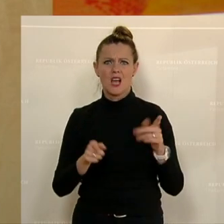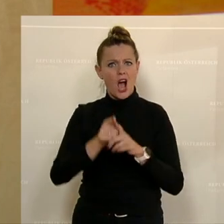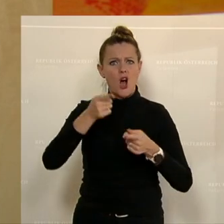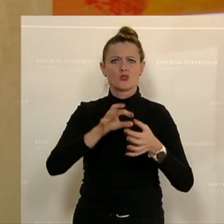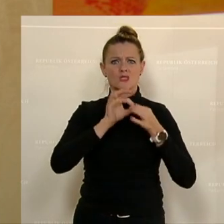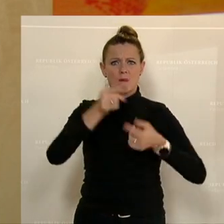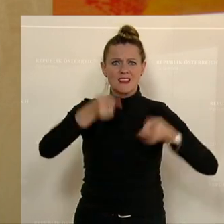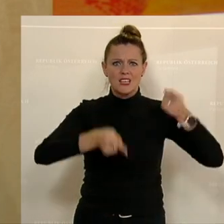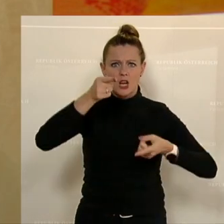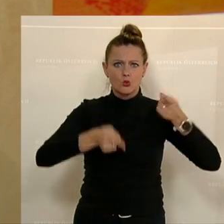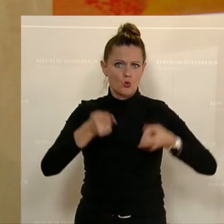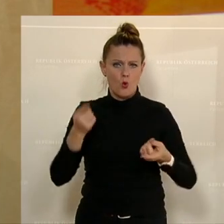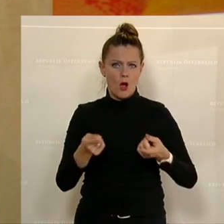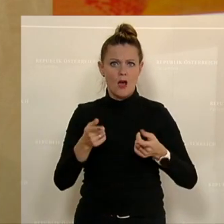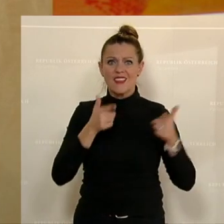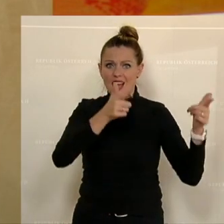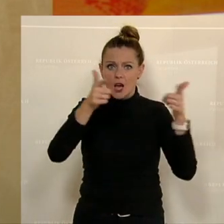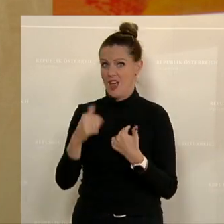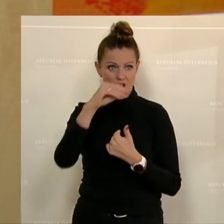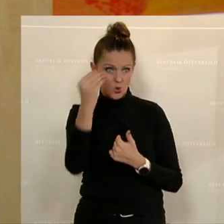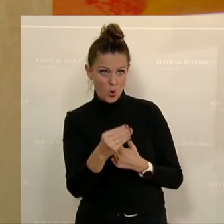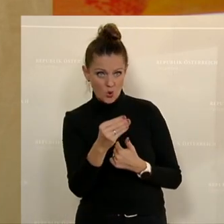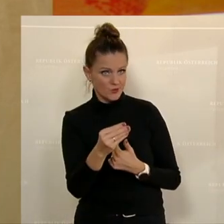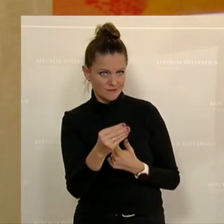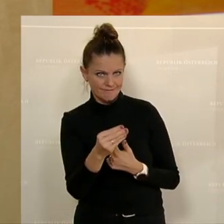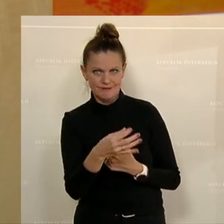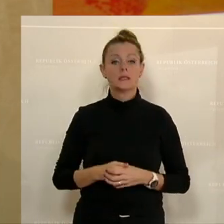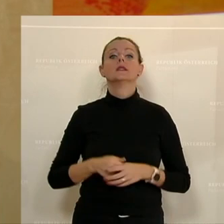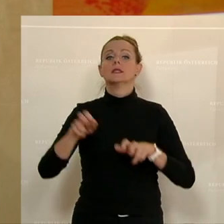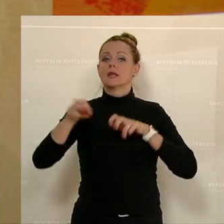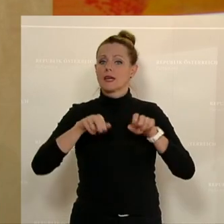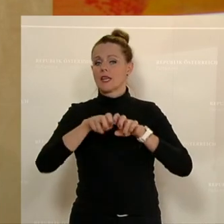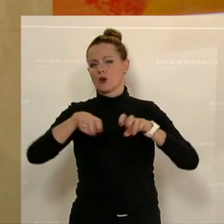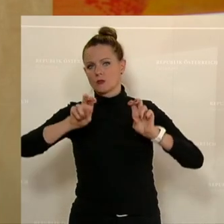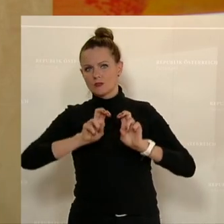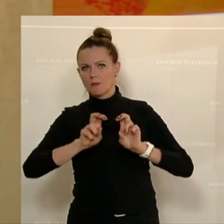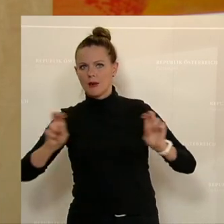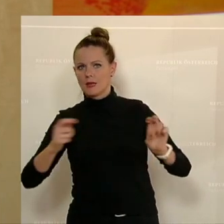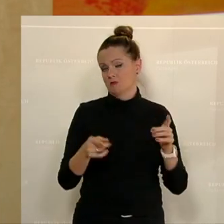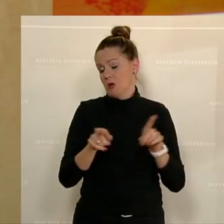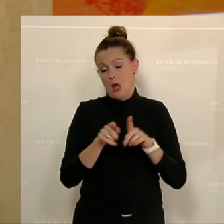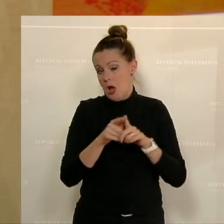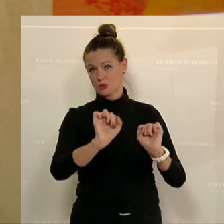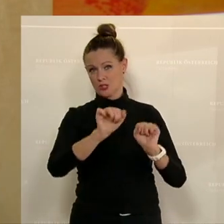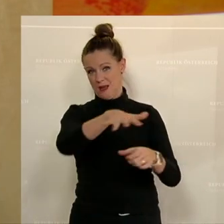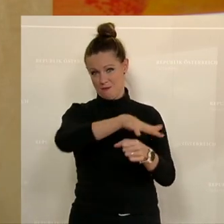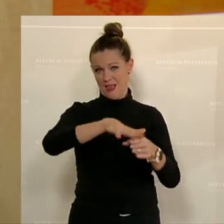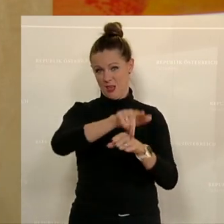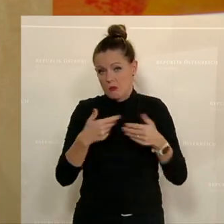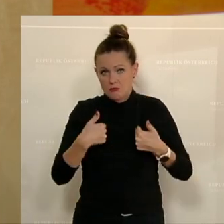zu tun zum Beispiel. Da geht der Terrorismus vom Staat aus. Das wäre auch mein Zugang. Weil die Debatte,